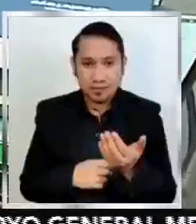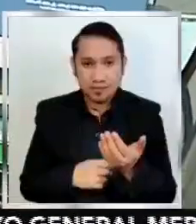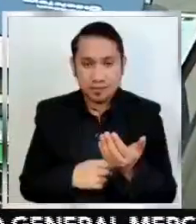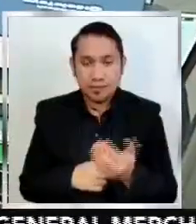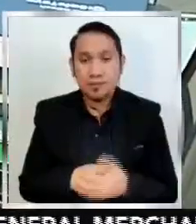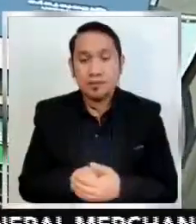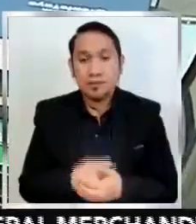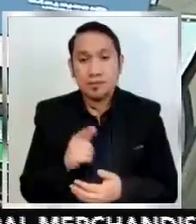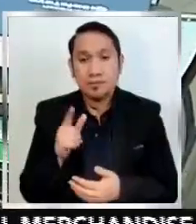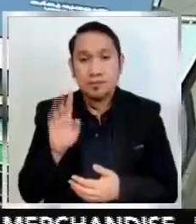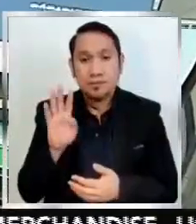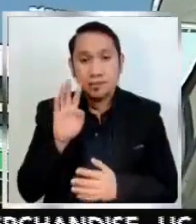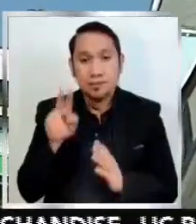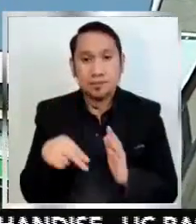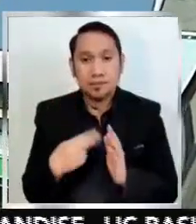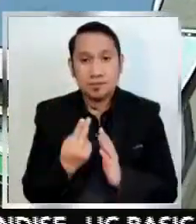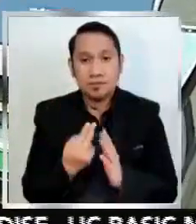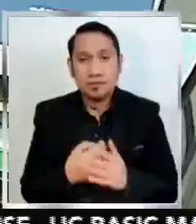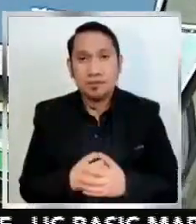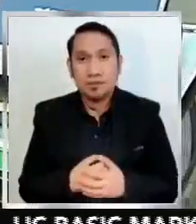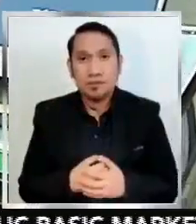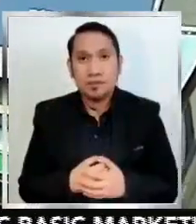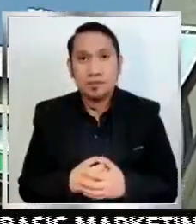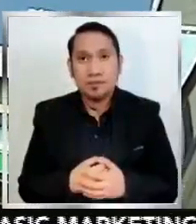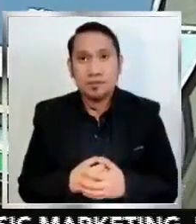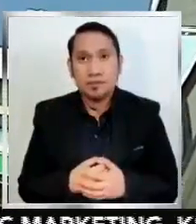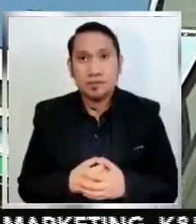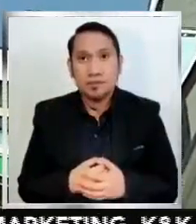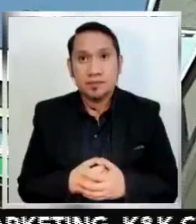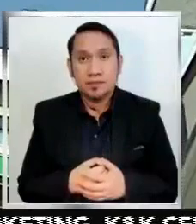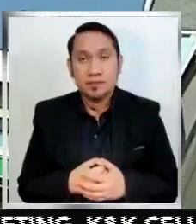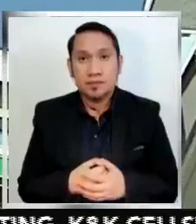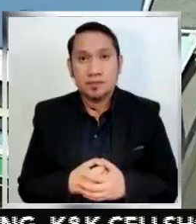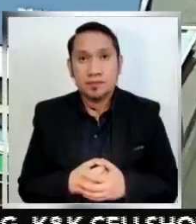Nakatutok, 24 Oras.